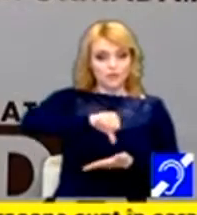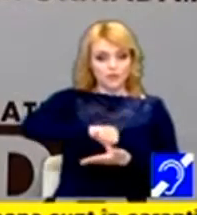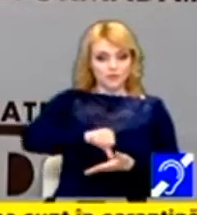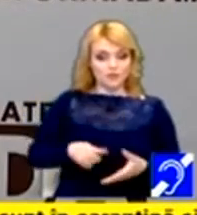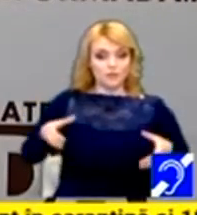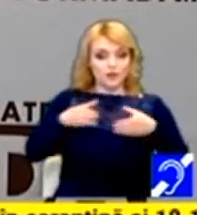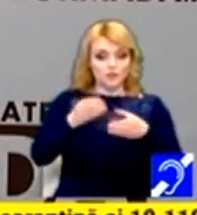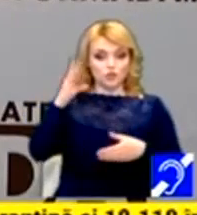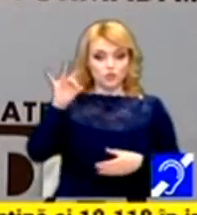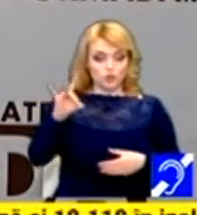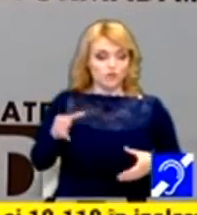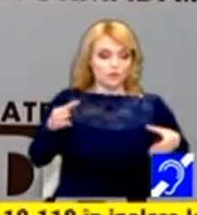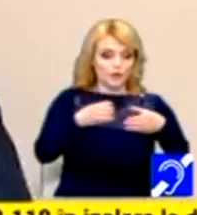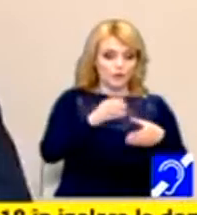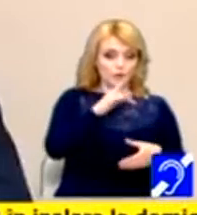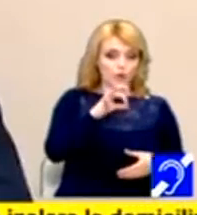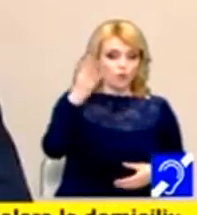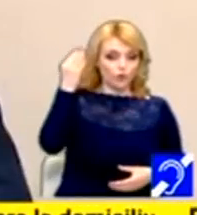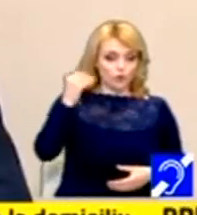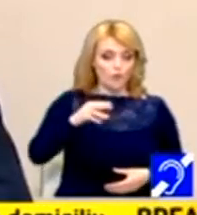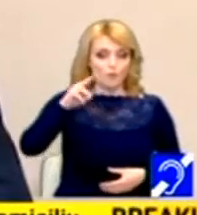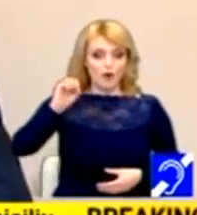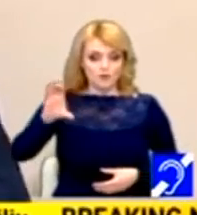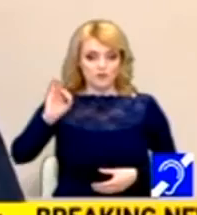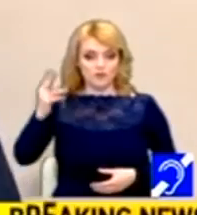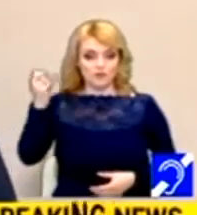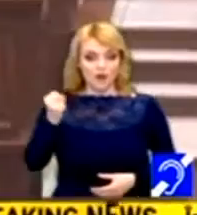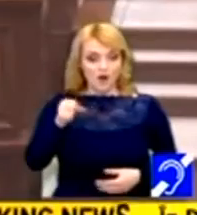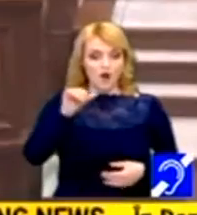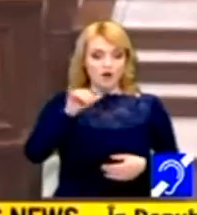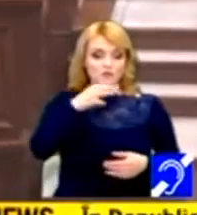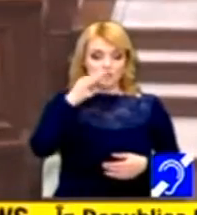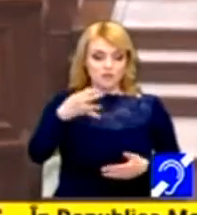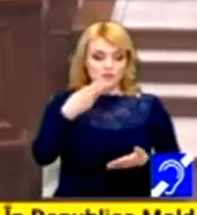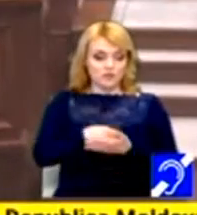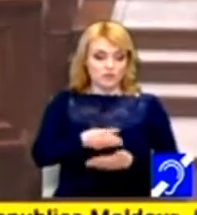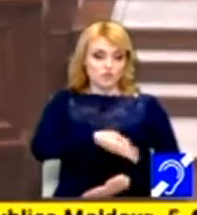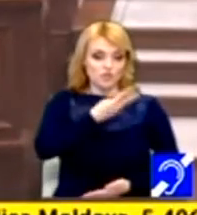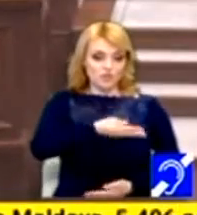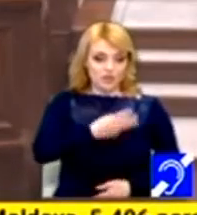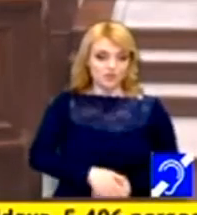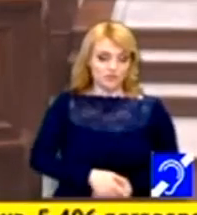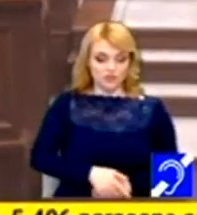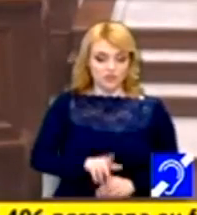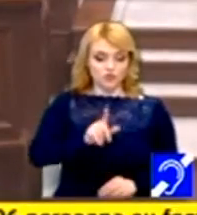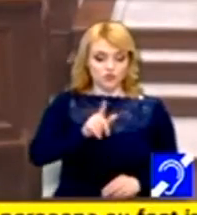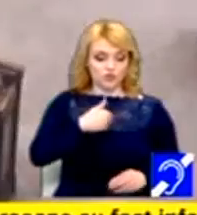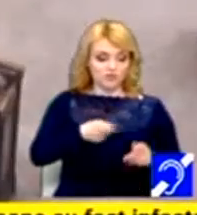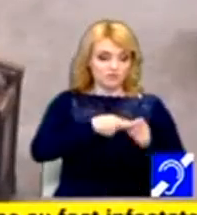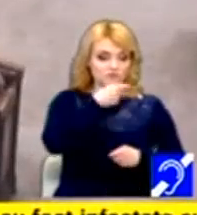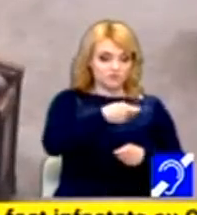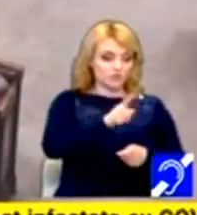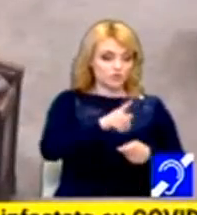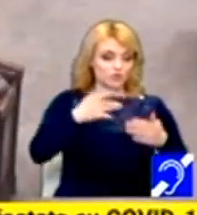ai Partidului Șor și cei din grupul Pro-Moldova au anunțat despre intenția de a debarca actualul executiv, dar au recunoscut că nu au încă suficiente voturi